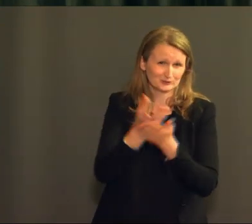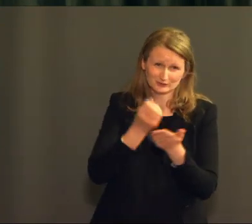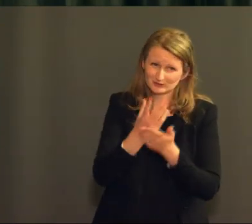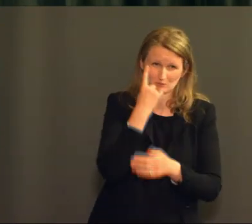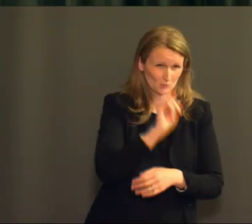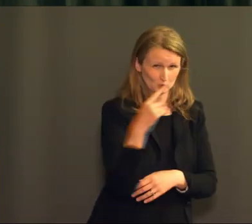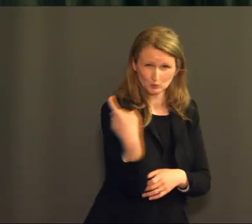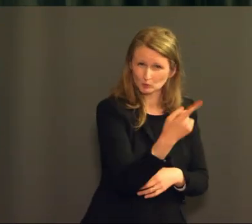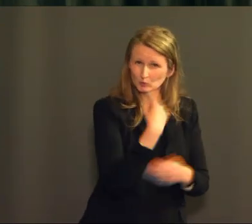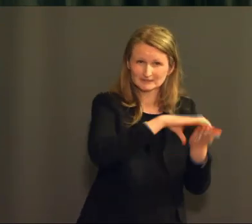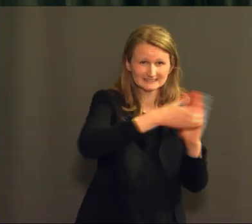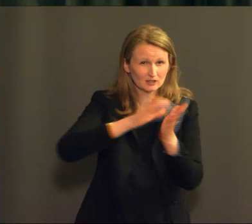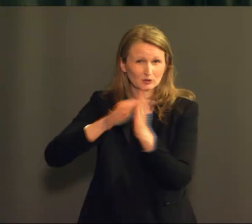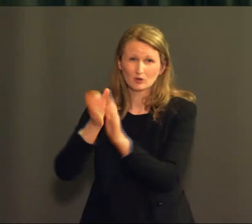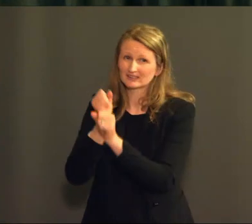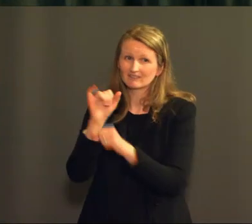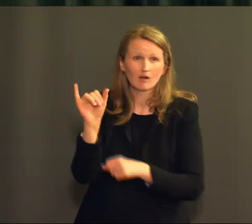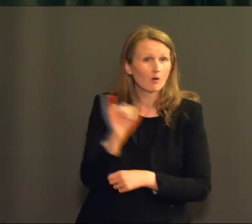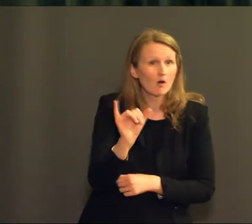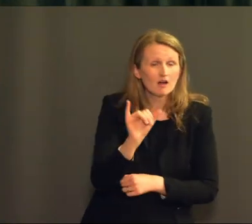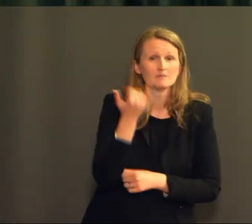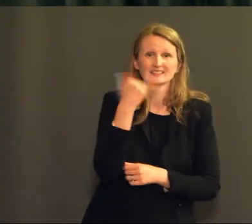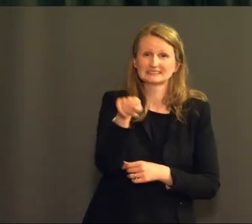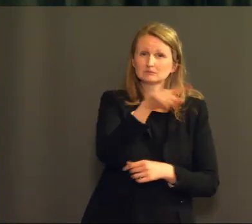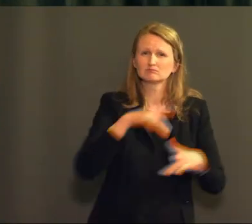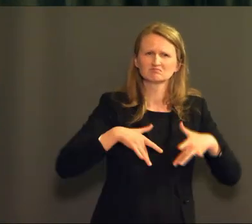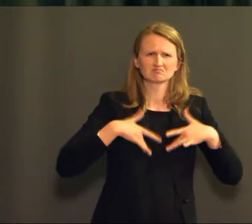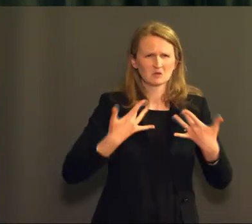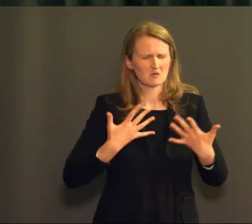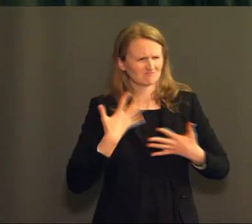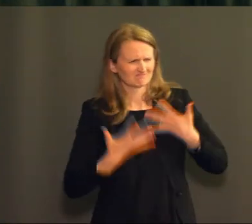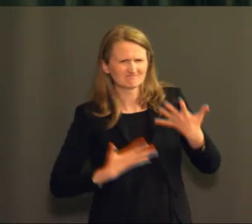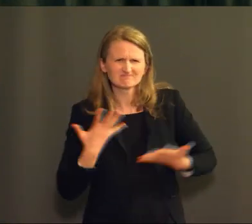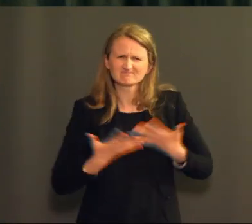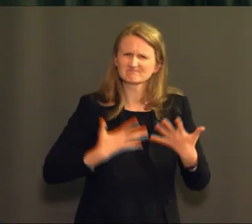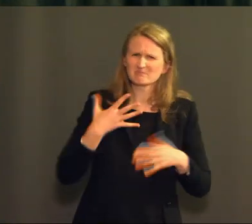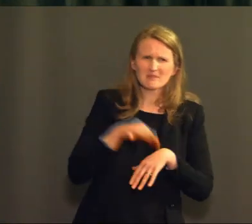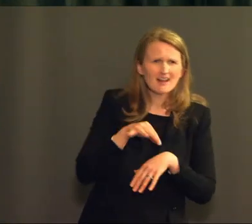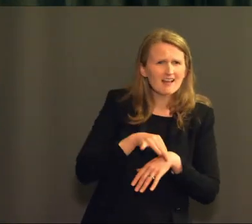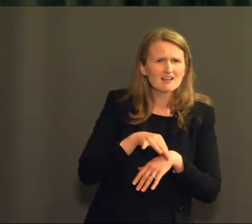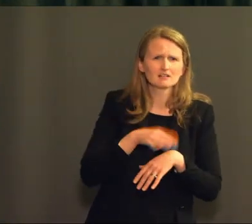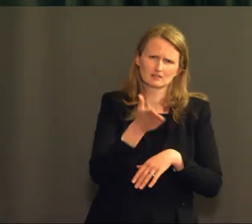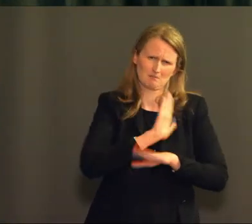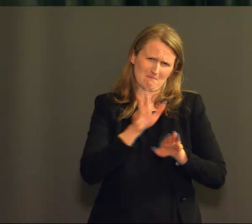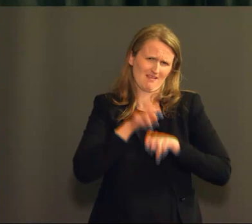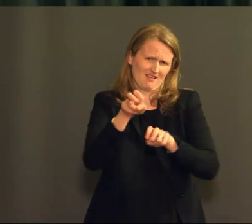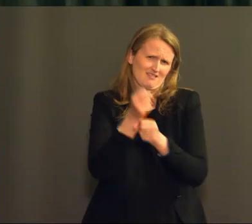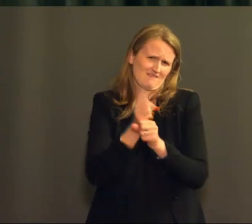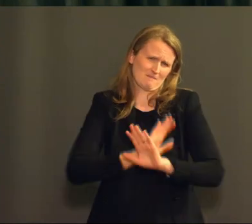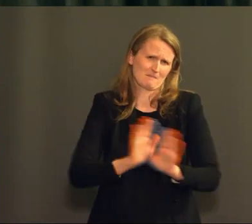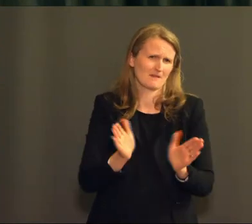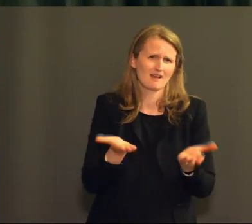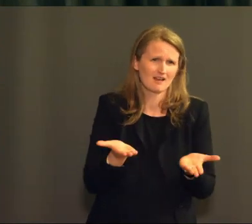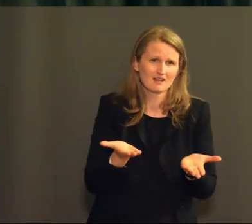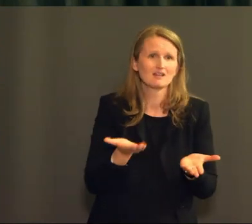bien, ne vous rendez pas au travail. Redoublez de vigilance pendant les pauses. Portez votre masque, maintenez les distances